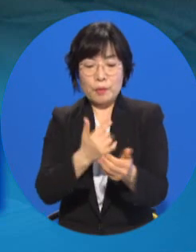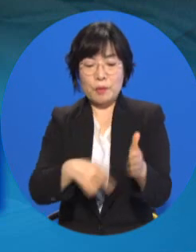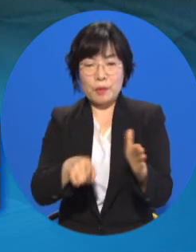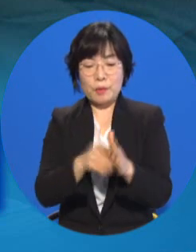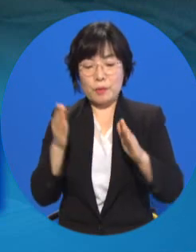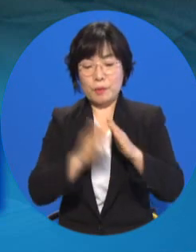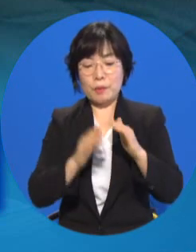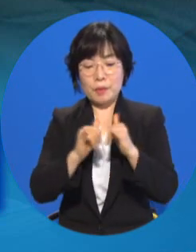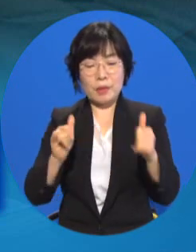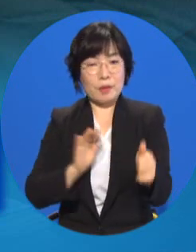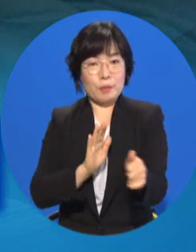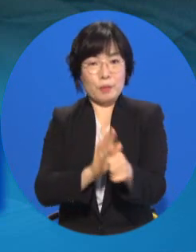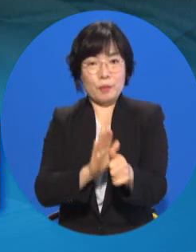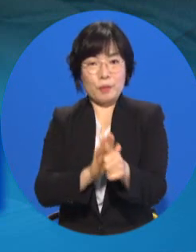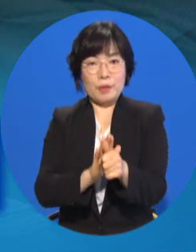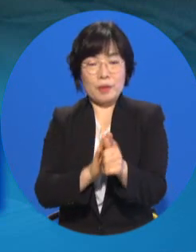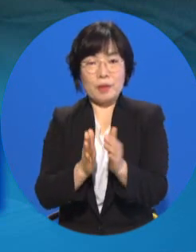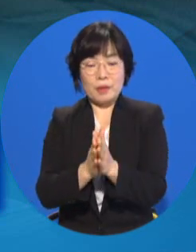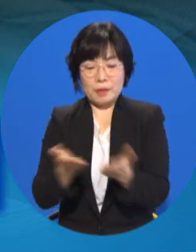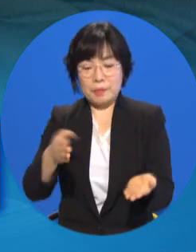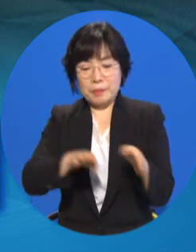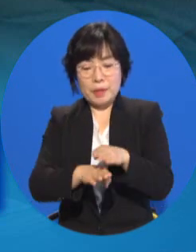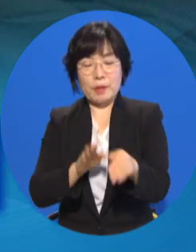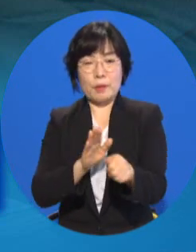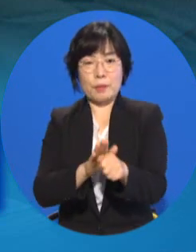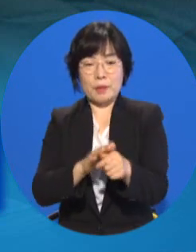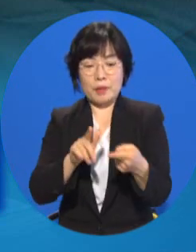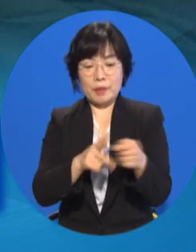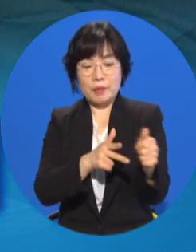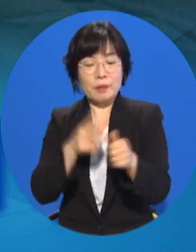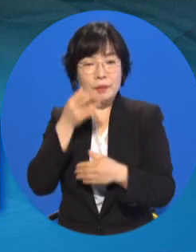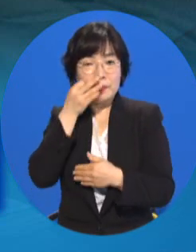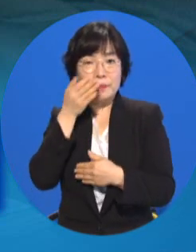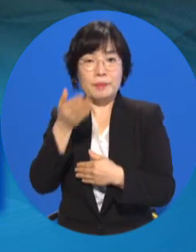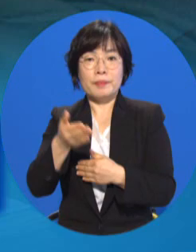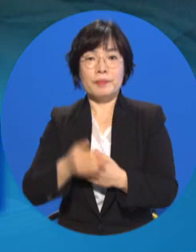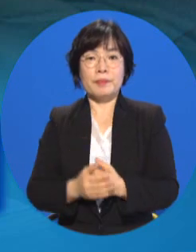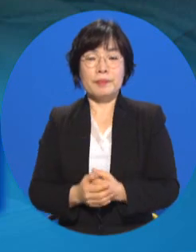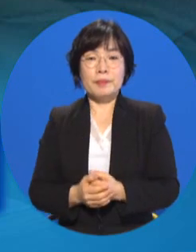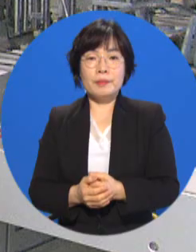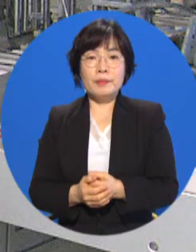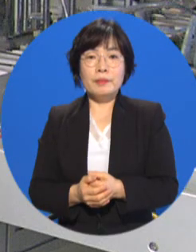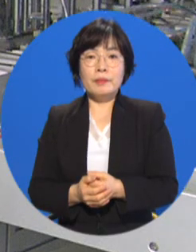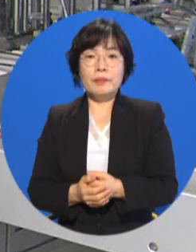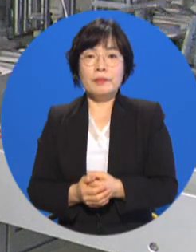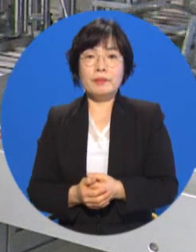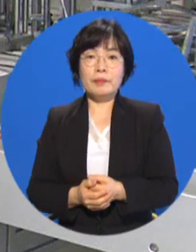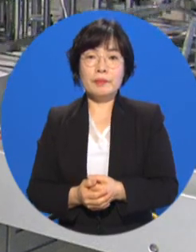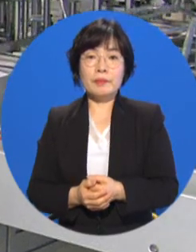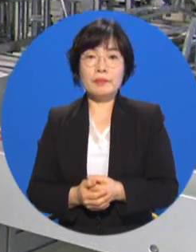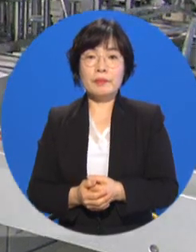급기야 공무원들까지 마스크 포장에 투입됐습니다. 양현승 기자가 취재했습니다.